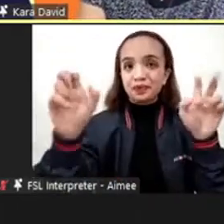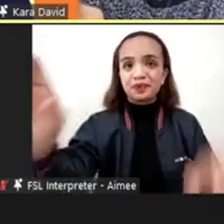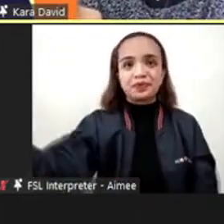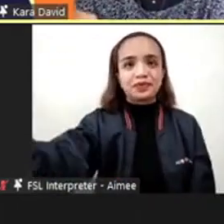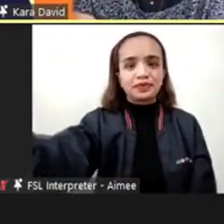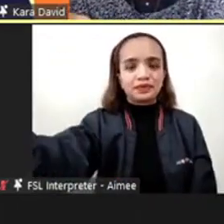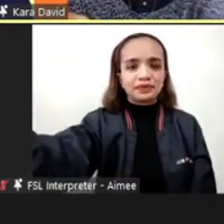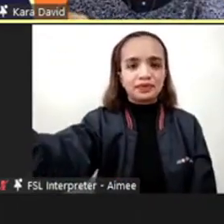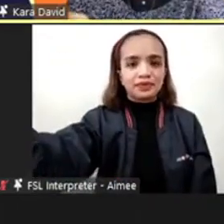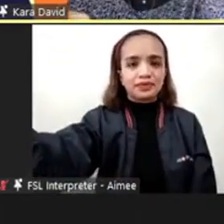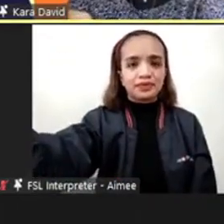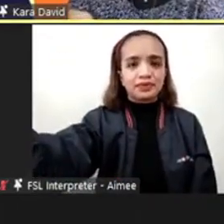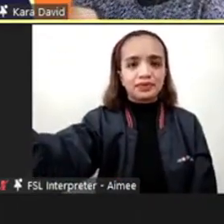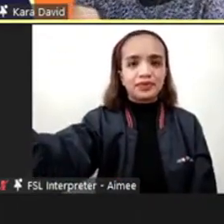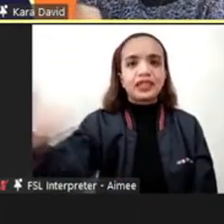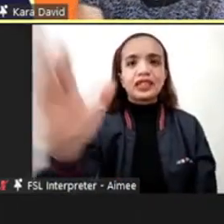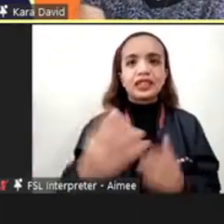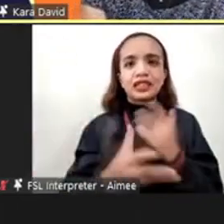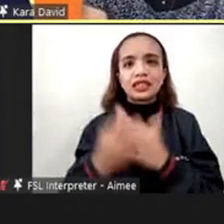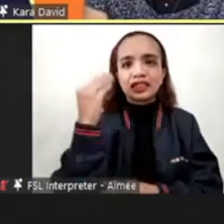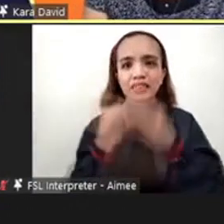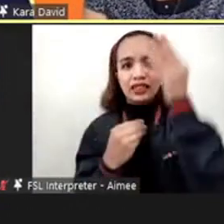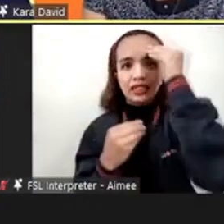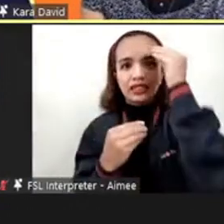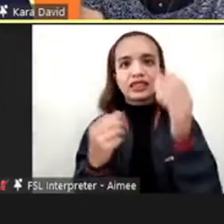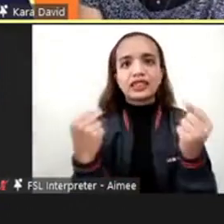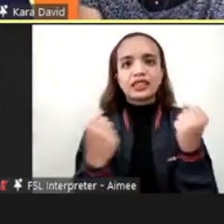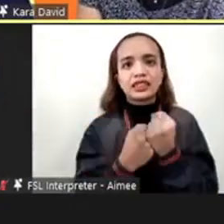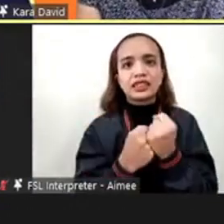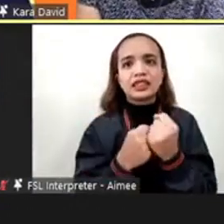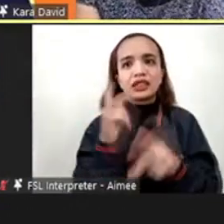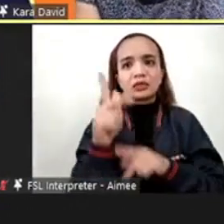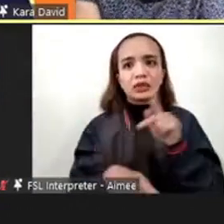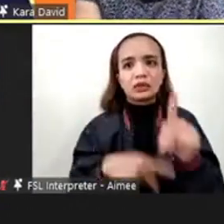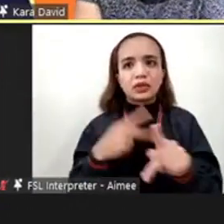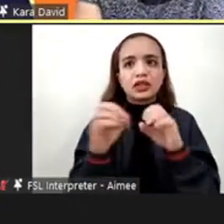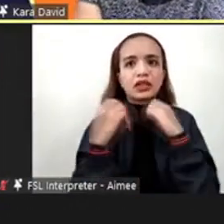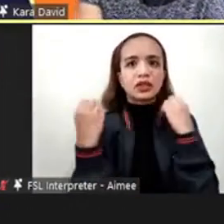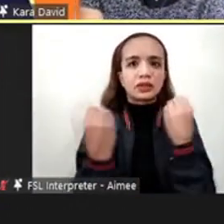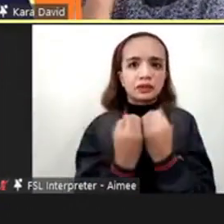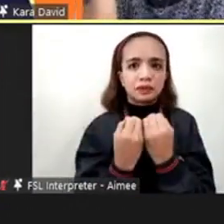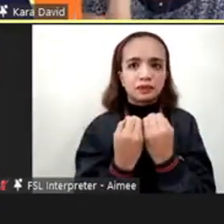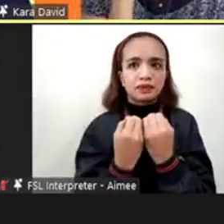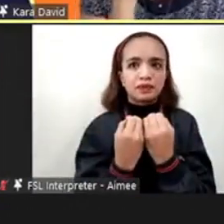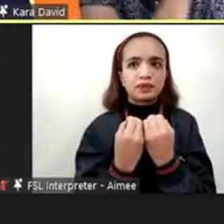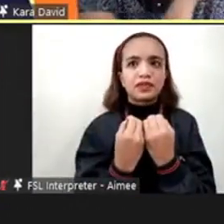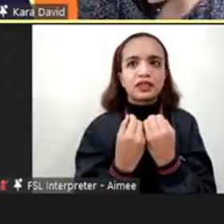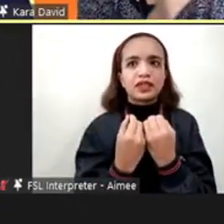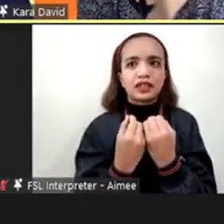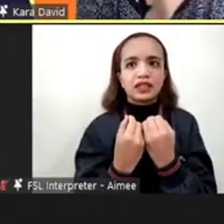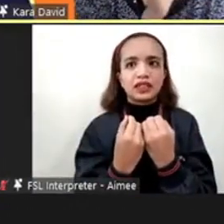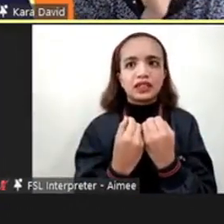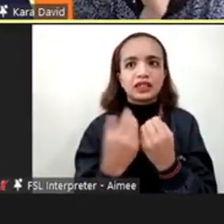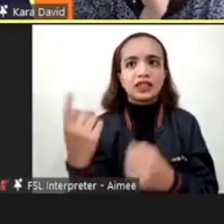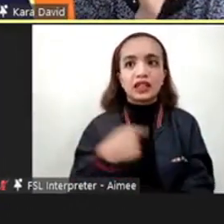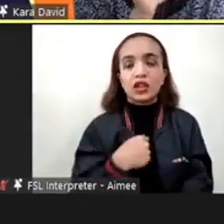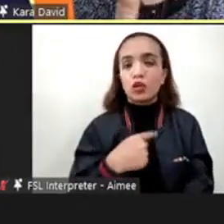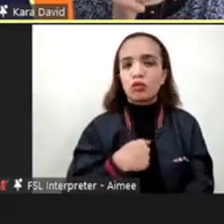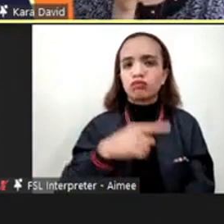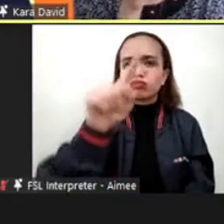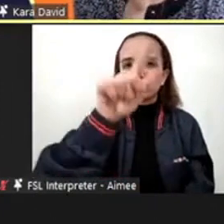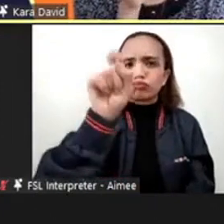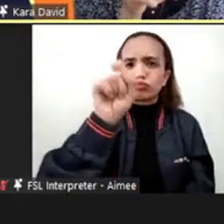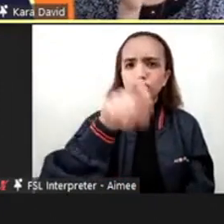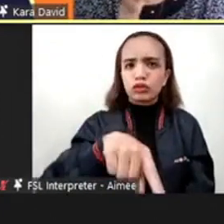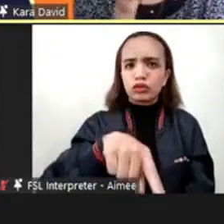umaga, Lessons Learned from COVID, Strengthening Individual and Organizational Resiliency. Tanong ko lang po sa inyo